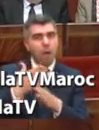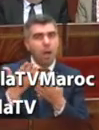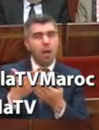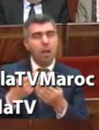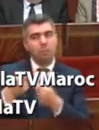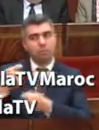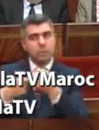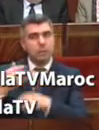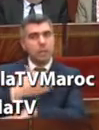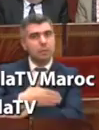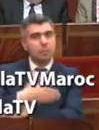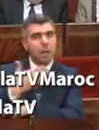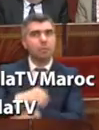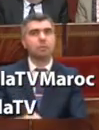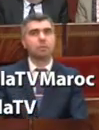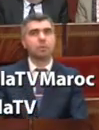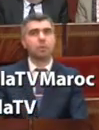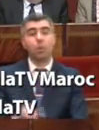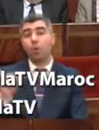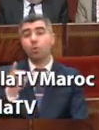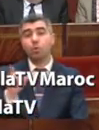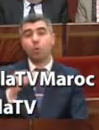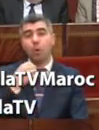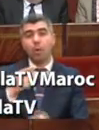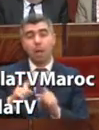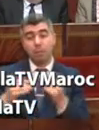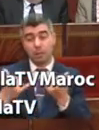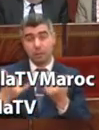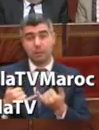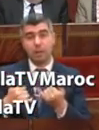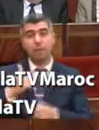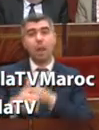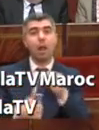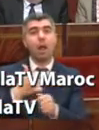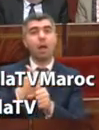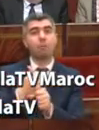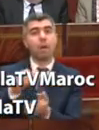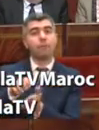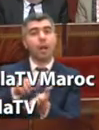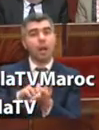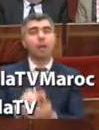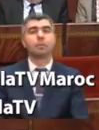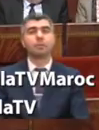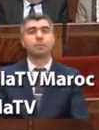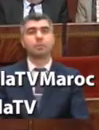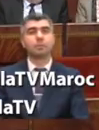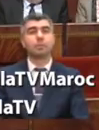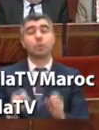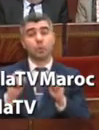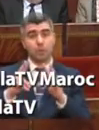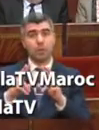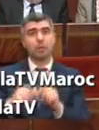التصدير، وكي ما عطيتيناش المحصول الزراعي ديال هاد السنة. صحيح أنه كان كيتقدم